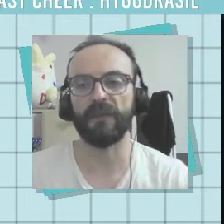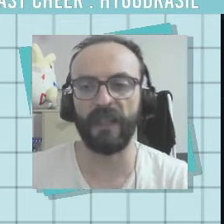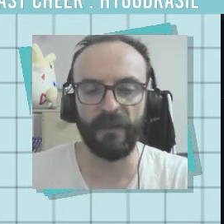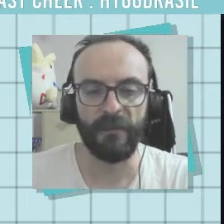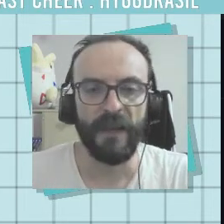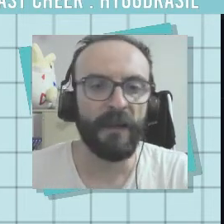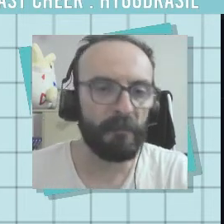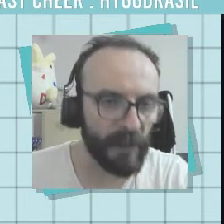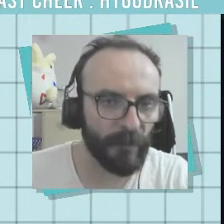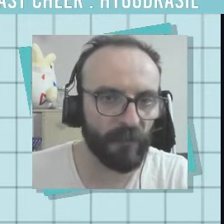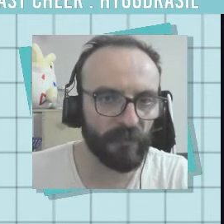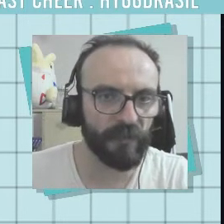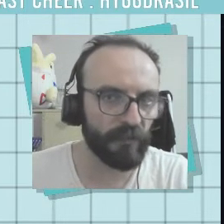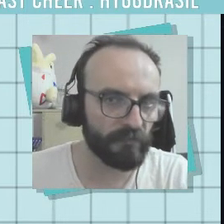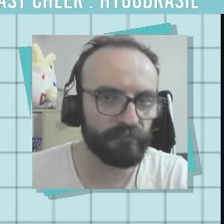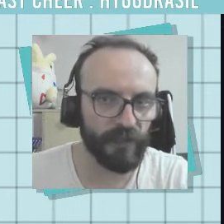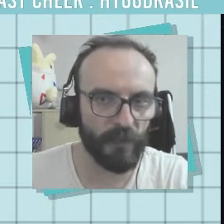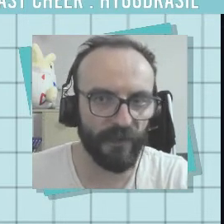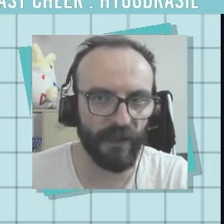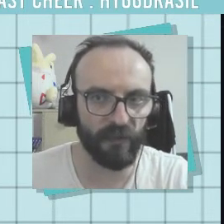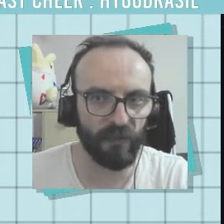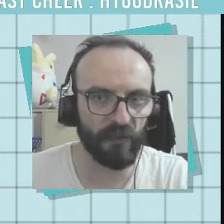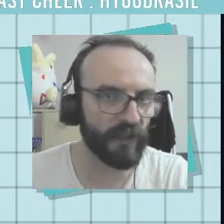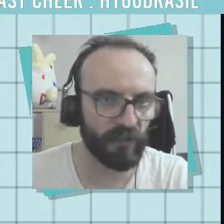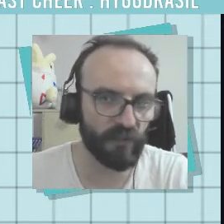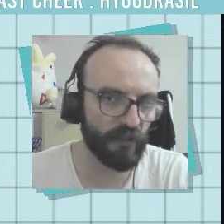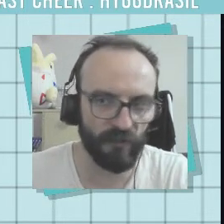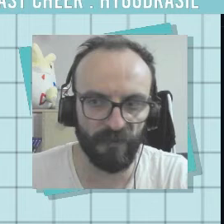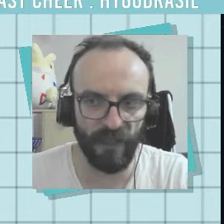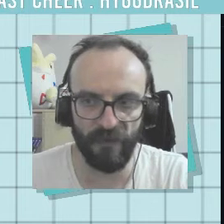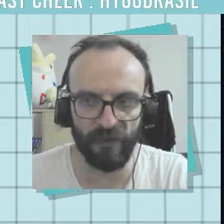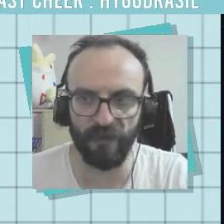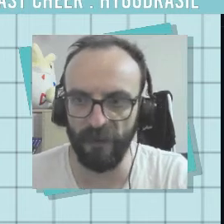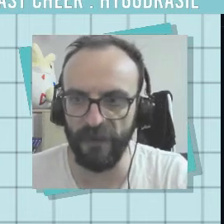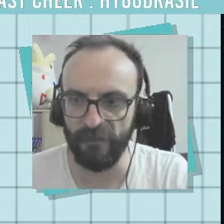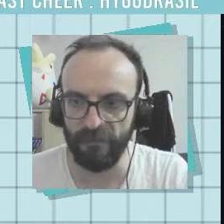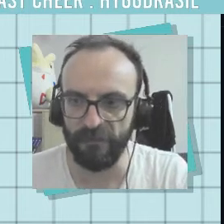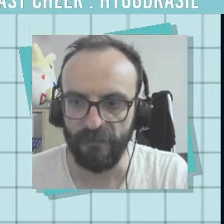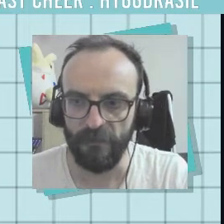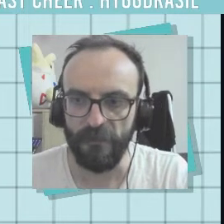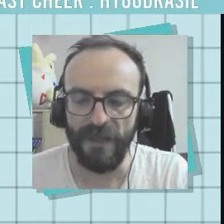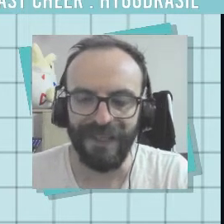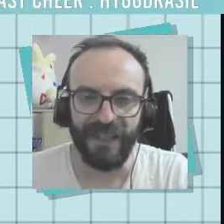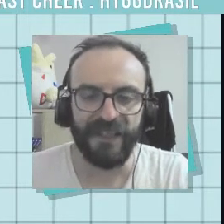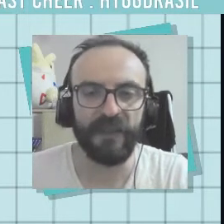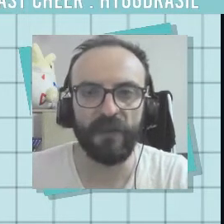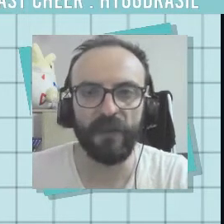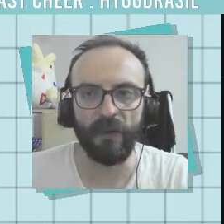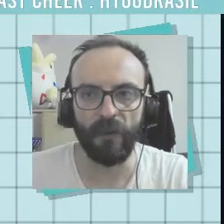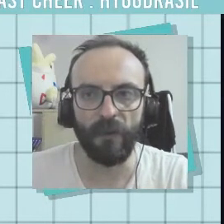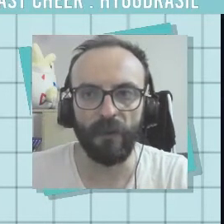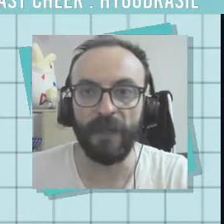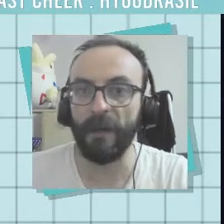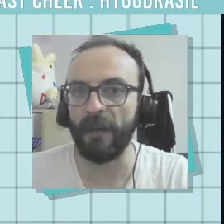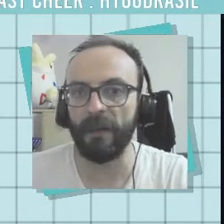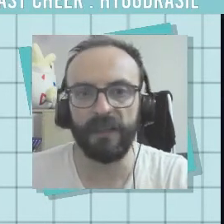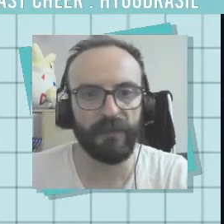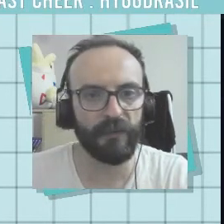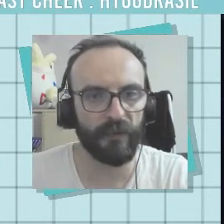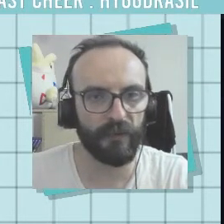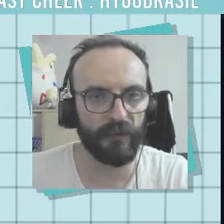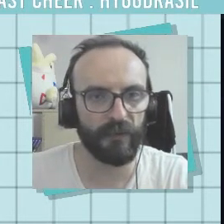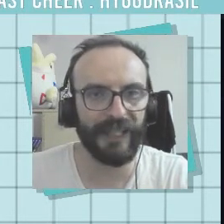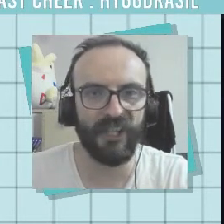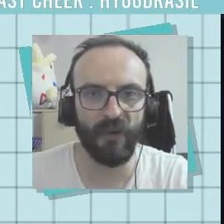et tu regardes. Mais par contre, je pense à un autre truc, et du coup, au final, je vais être de ton avis. C'est que on n'est pas à l'abri